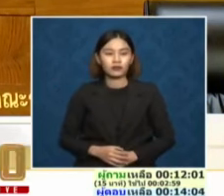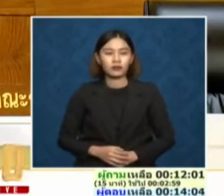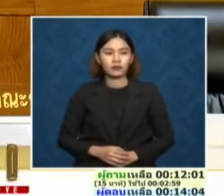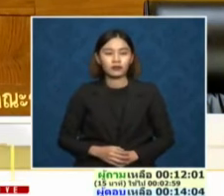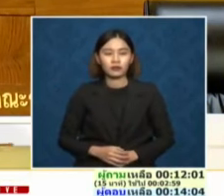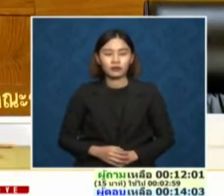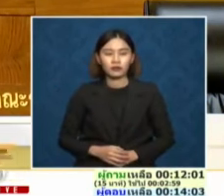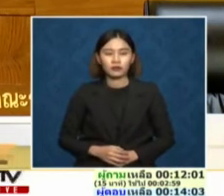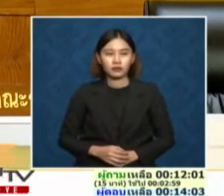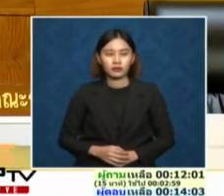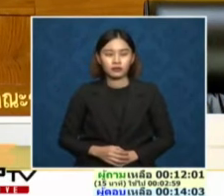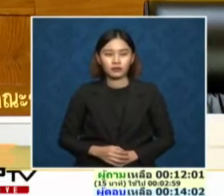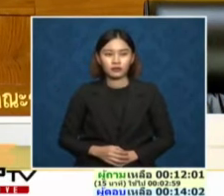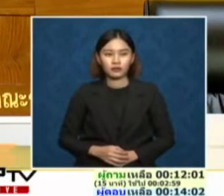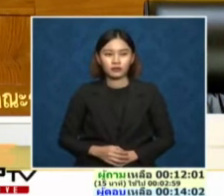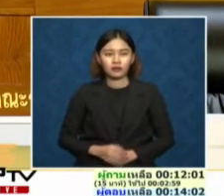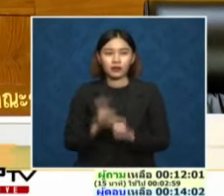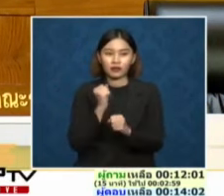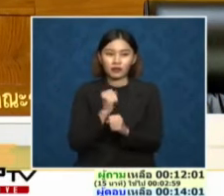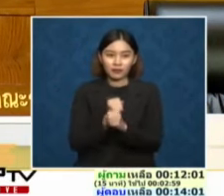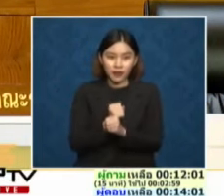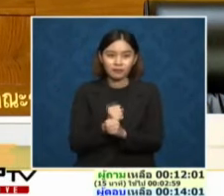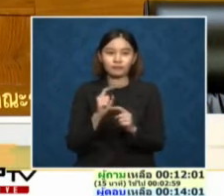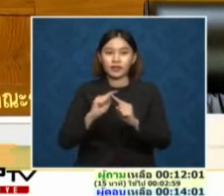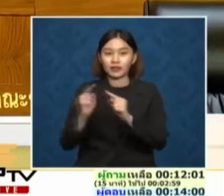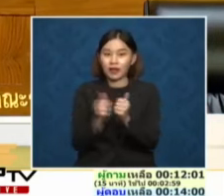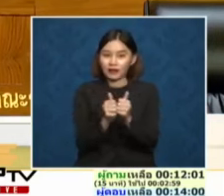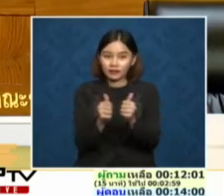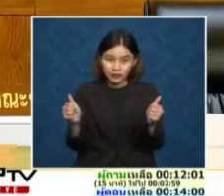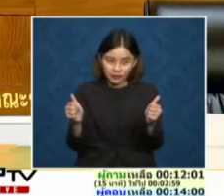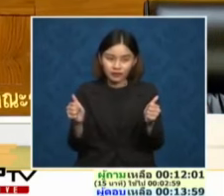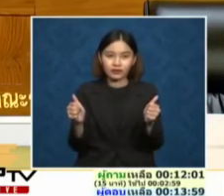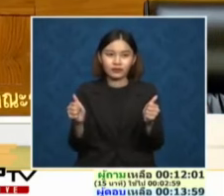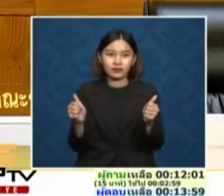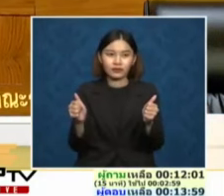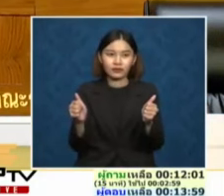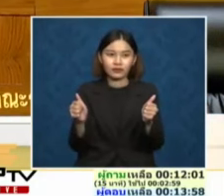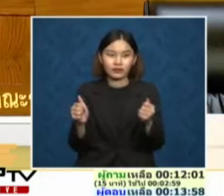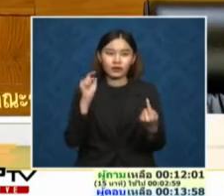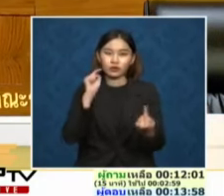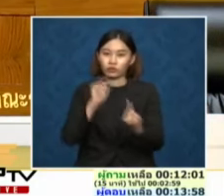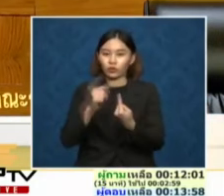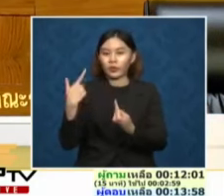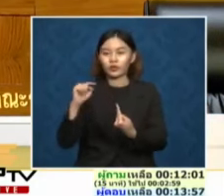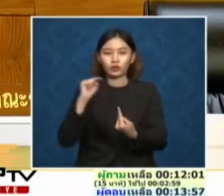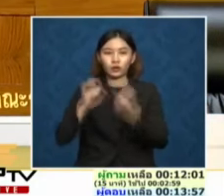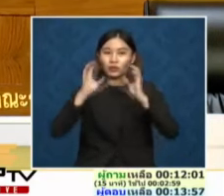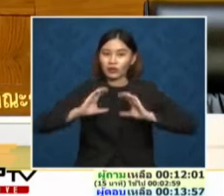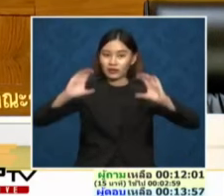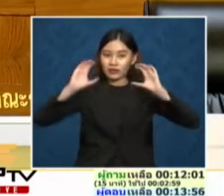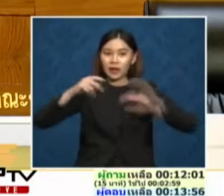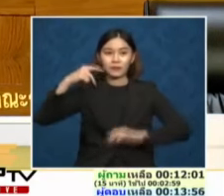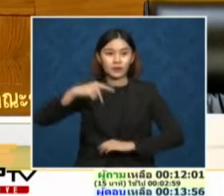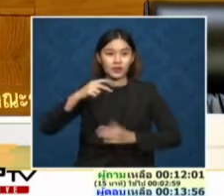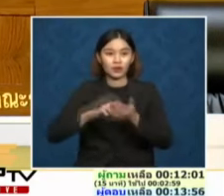พรบ.มี2ส่วนใหญ่ๆก็คือว่าเรื่องของเกณฑ์การประพฤติดีมีความอุตสาหะมีความก้าวหน้าทางการงานหรือทำความชอบแก่